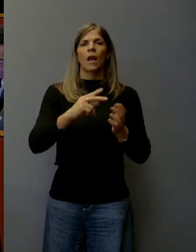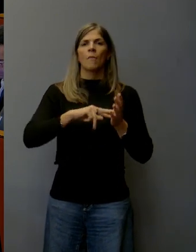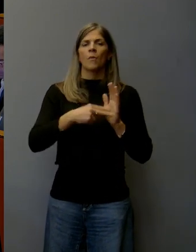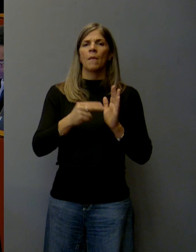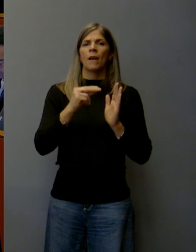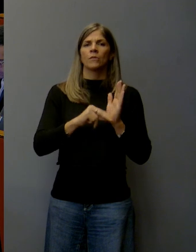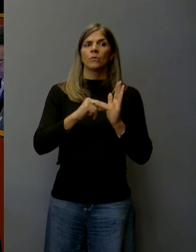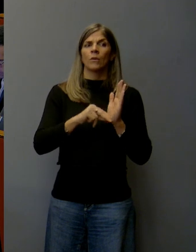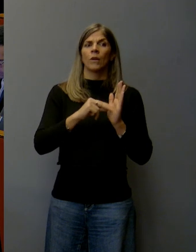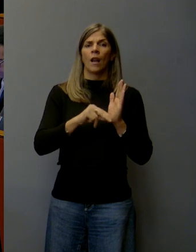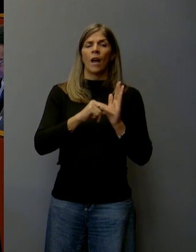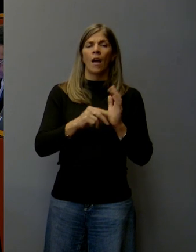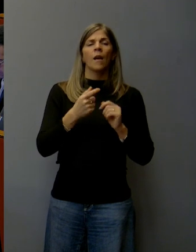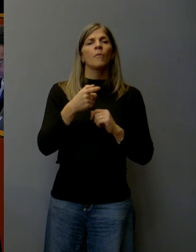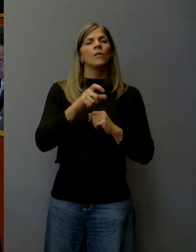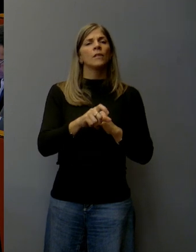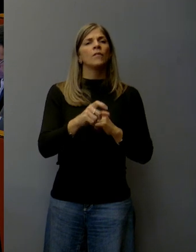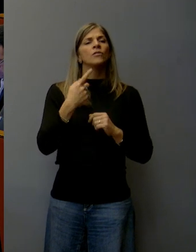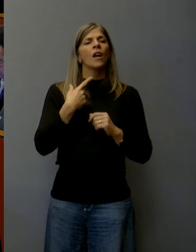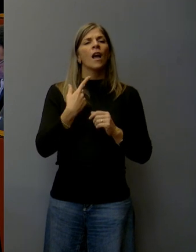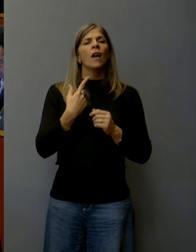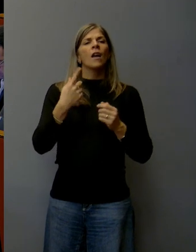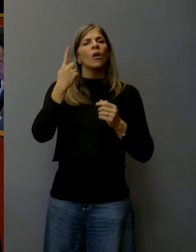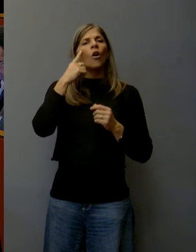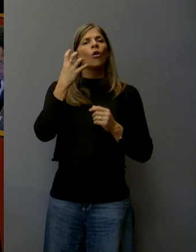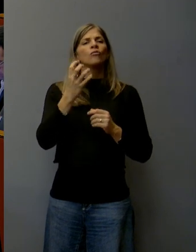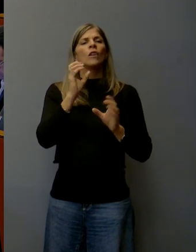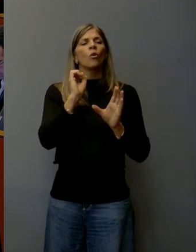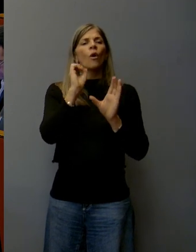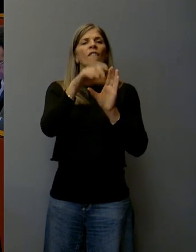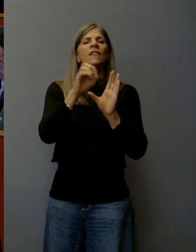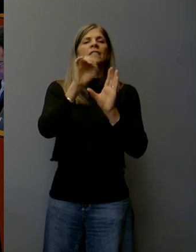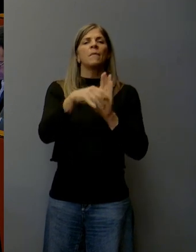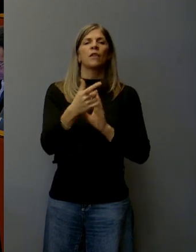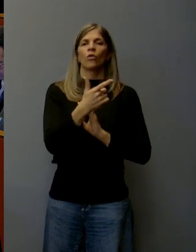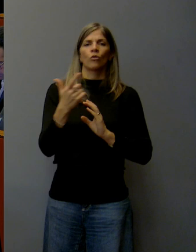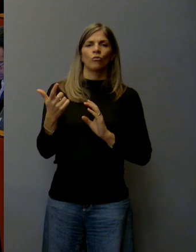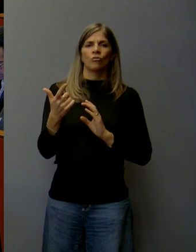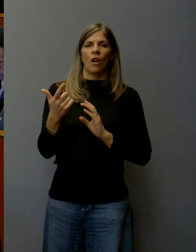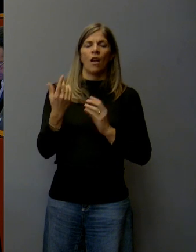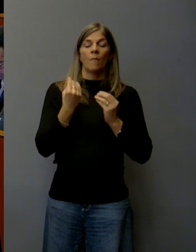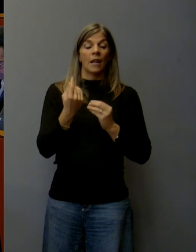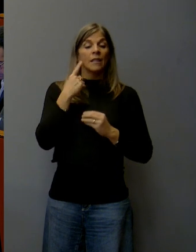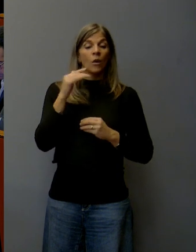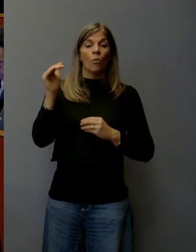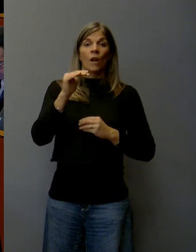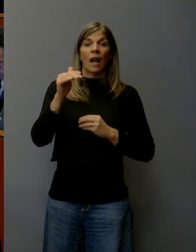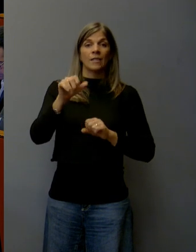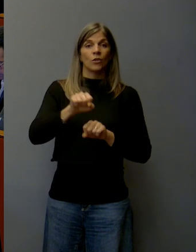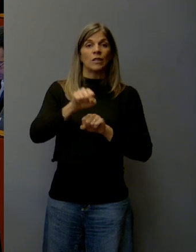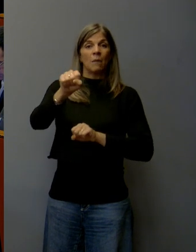non c'è il concetto dell'investimento investimento inteso come tempo perché un ragazzo che si diploma